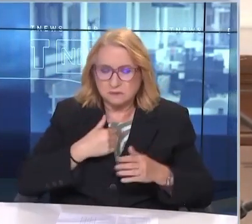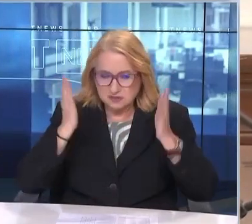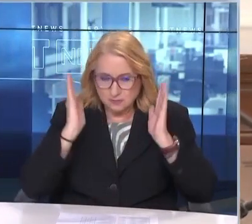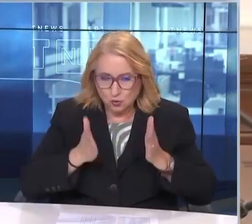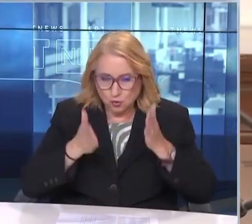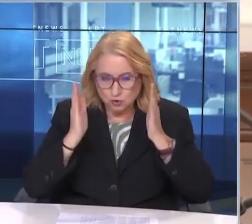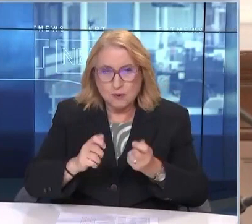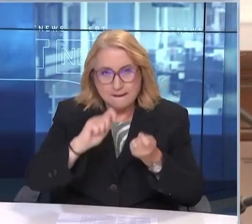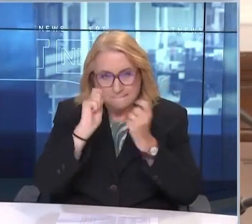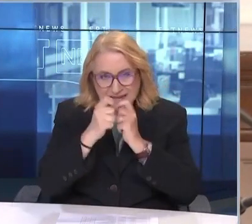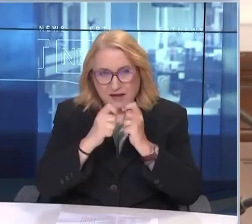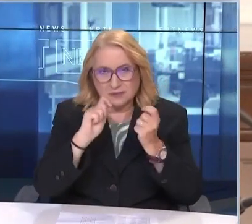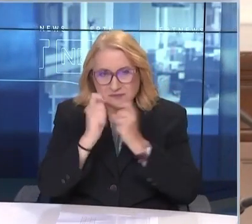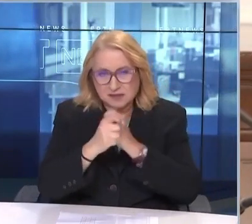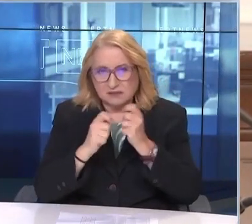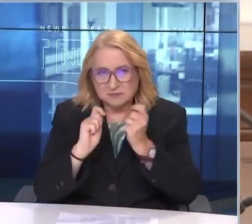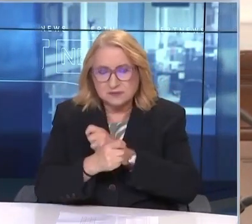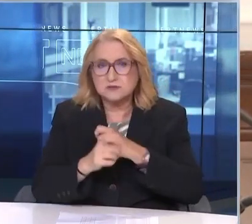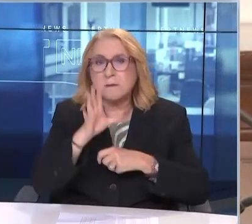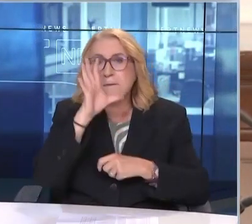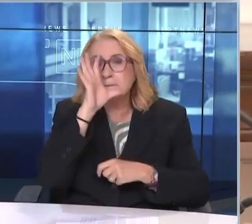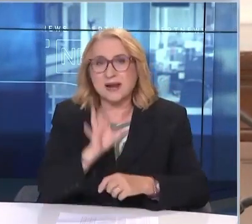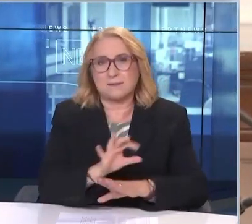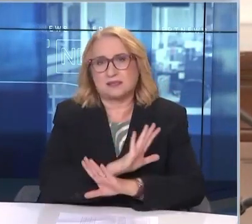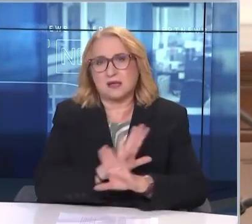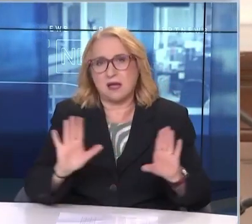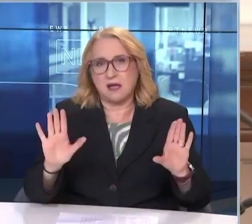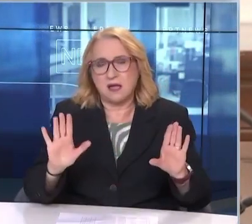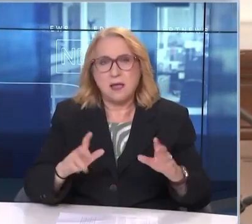αποκτούν πραγματικό νόημα. Μεταρρυθμίσεις σημαίνει ένα αποτύπωμα στην